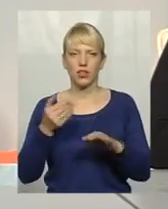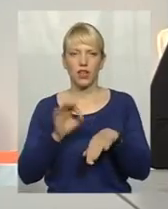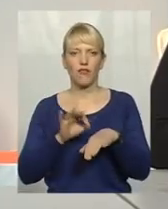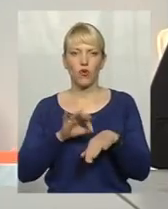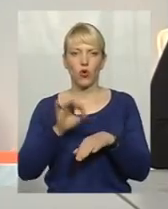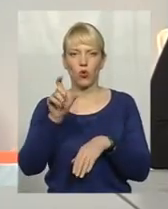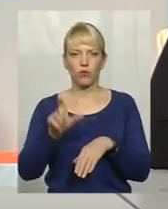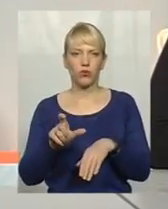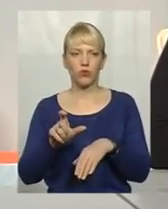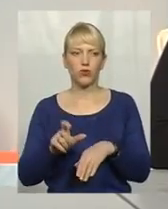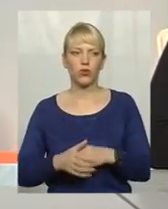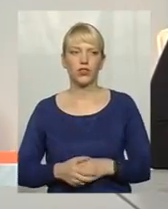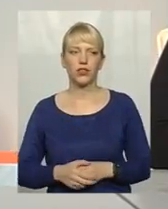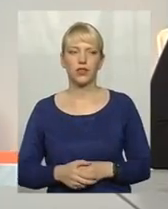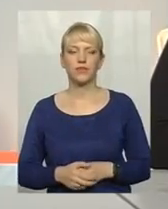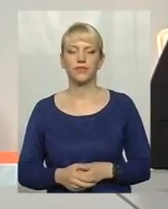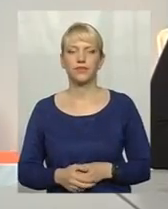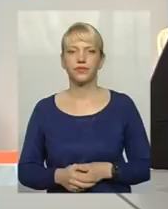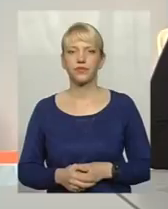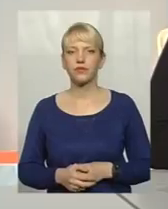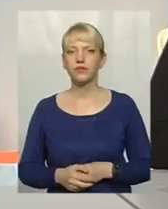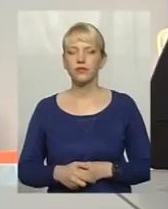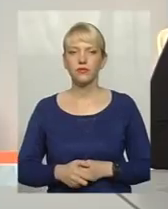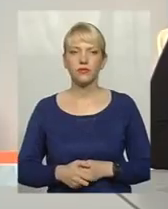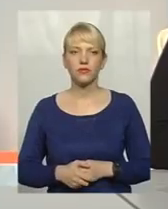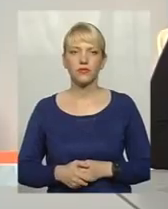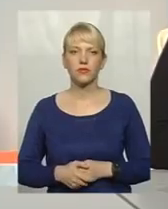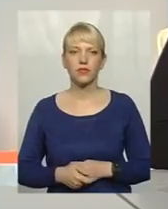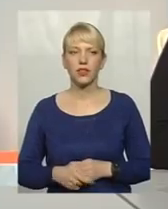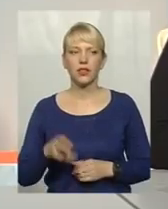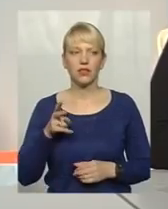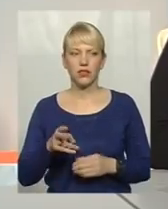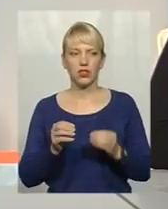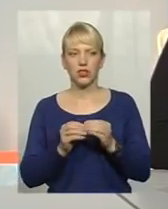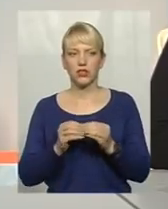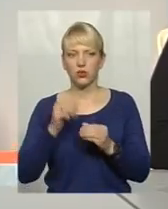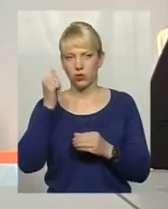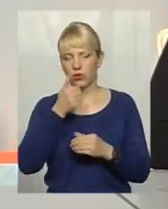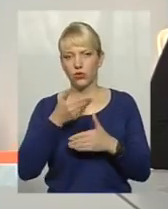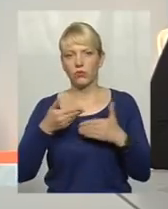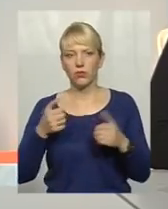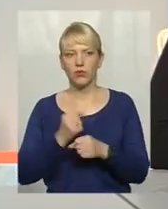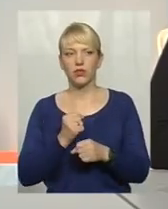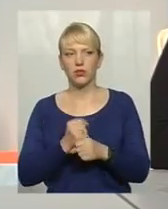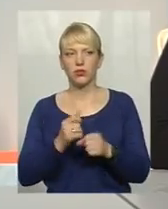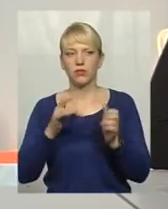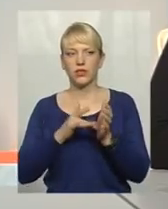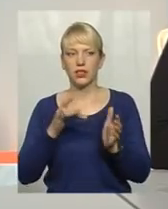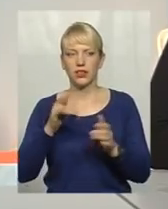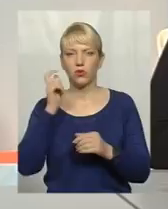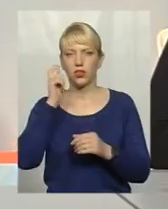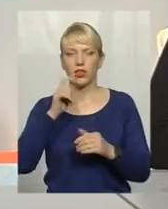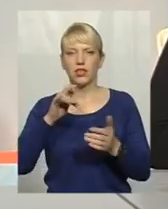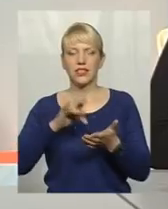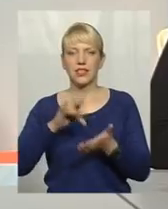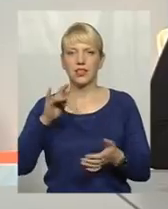пацієнта. З 2010 року ми працюємо з Українським центром